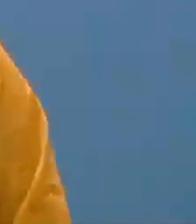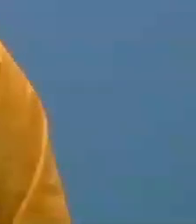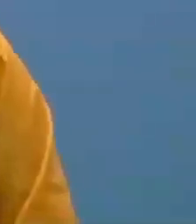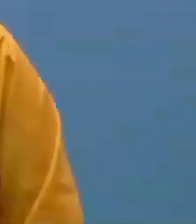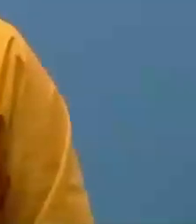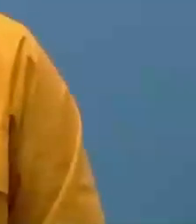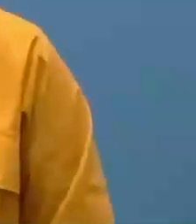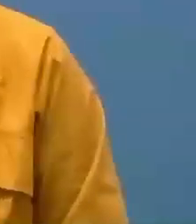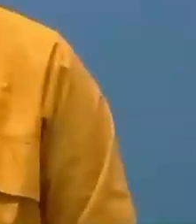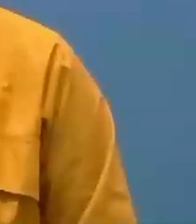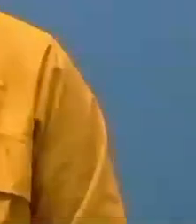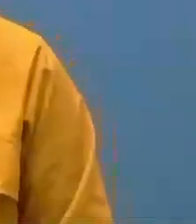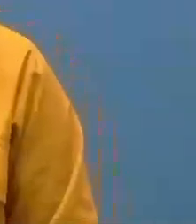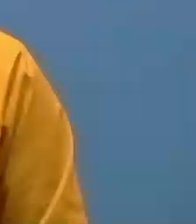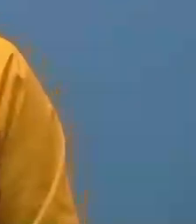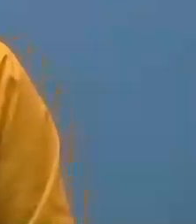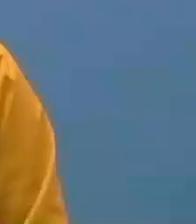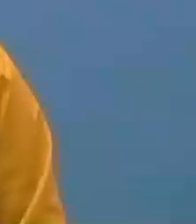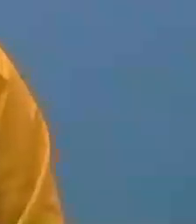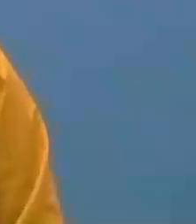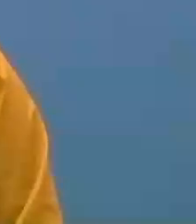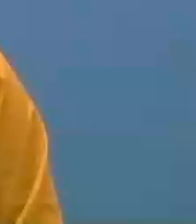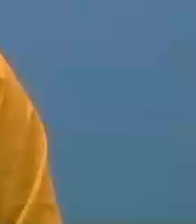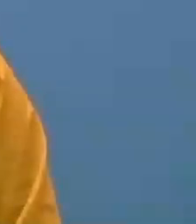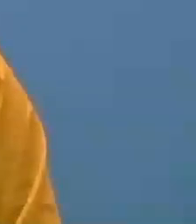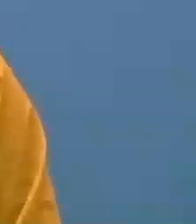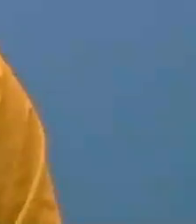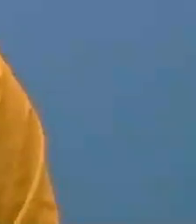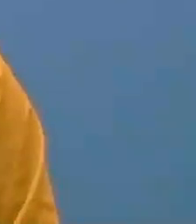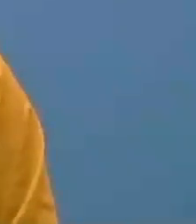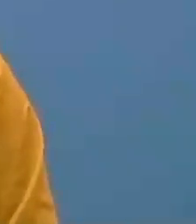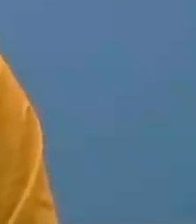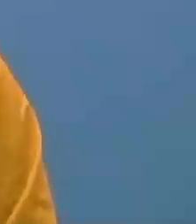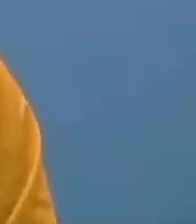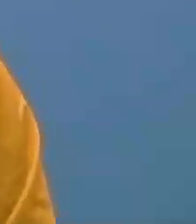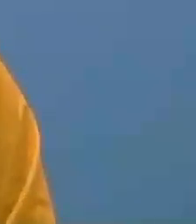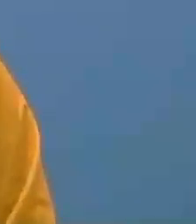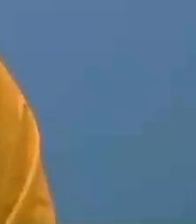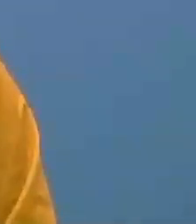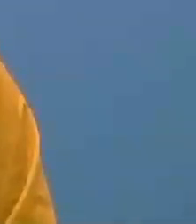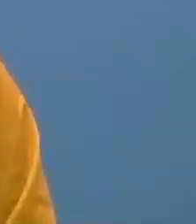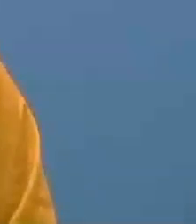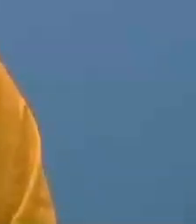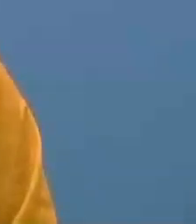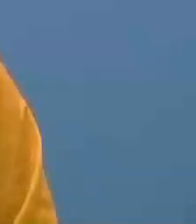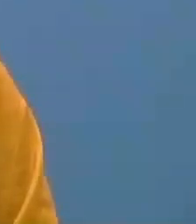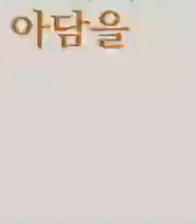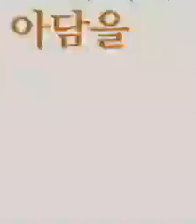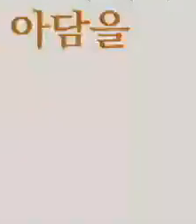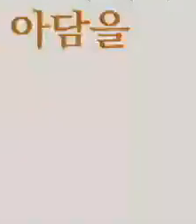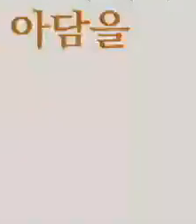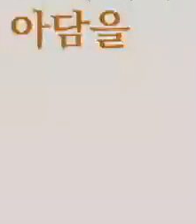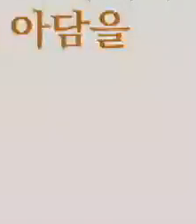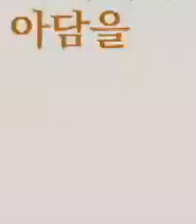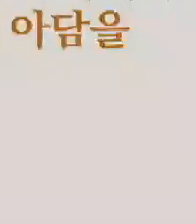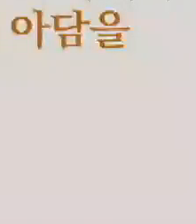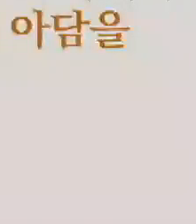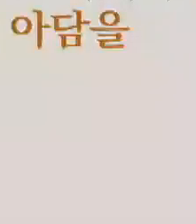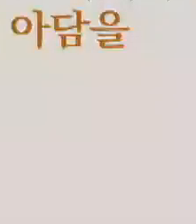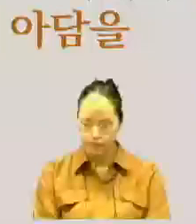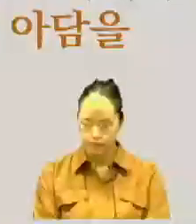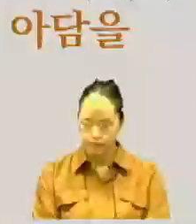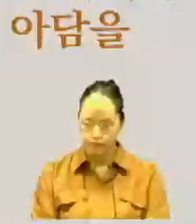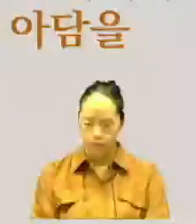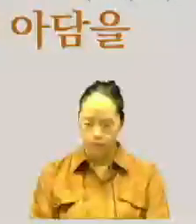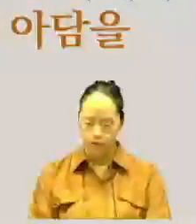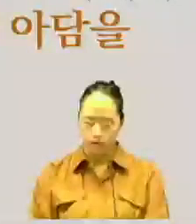当亚当和夏娃他们在神面前犯罪之后呢，神在呼喊他说呢，亚当啊，你在